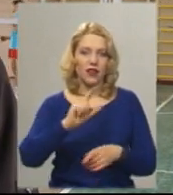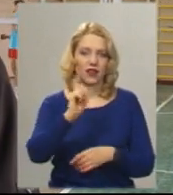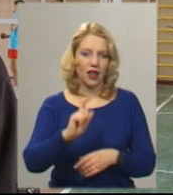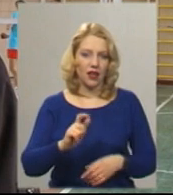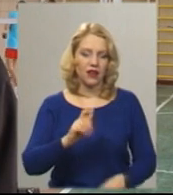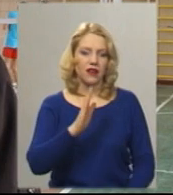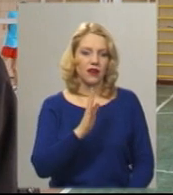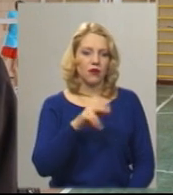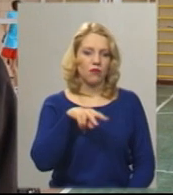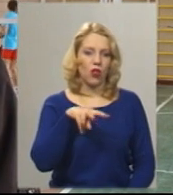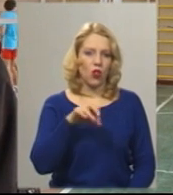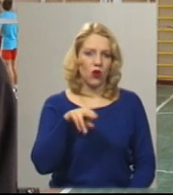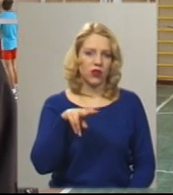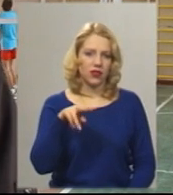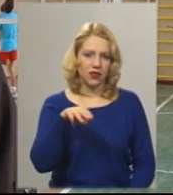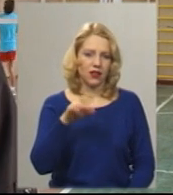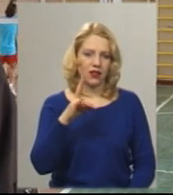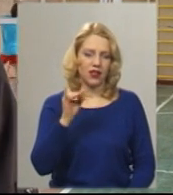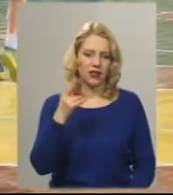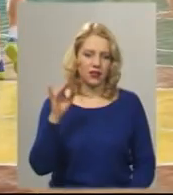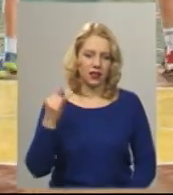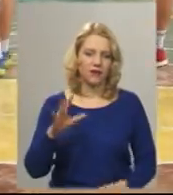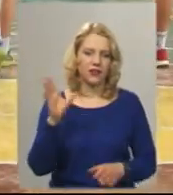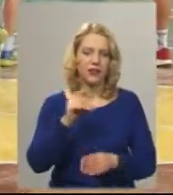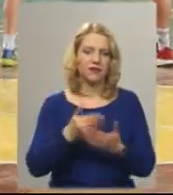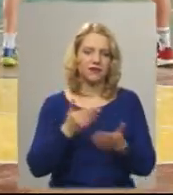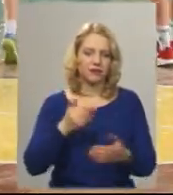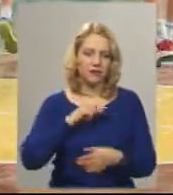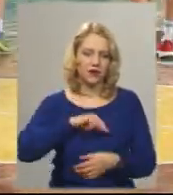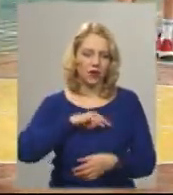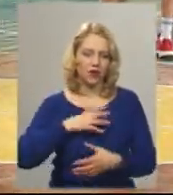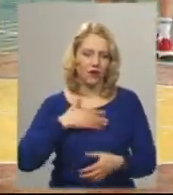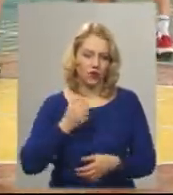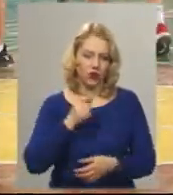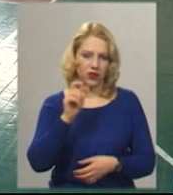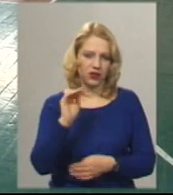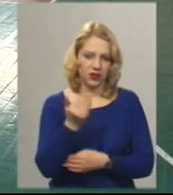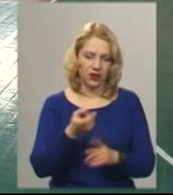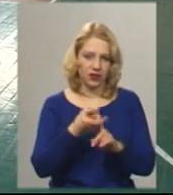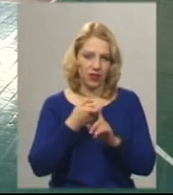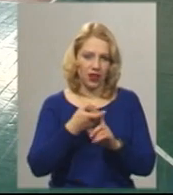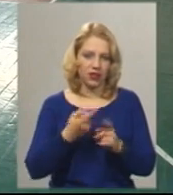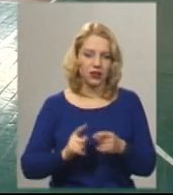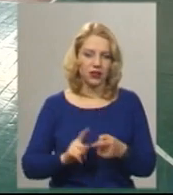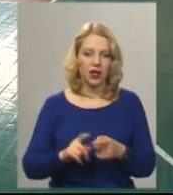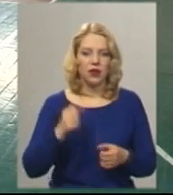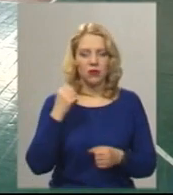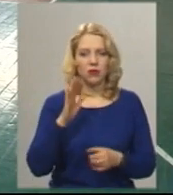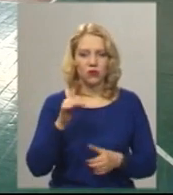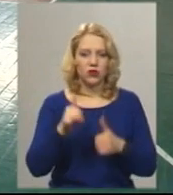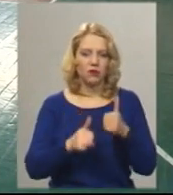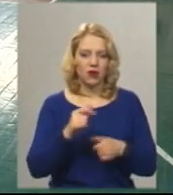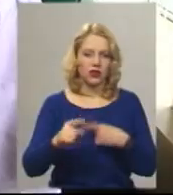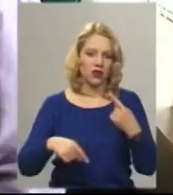все залежить від характеру і сили волі дитини. Міська спартакіада з волейболу проводиться щороку. Переможці змагатимуться на наступному